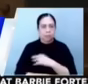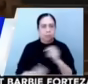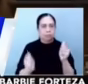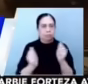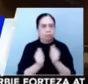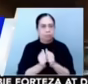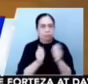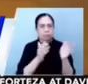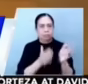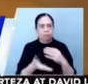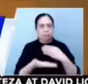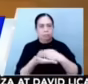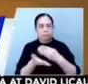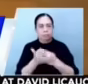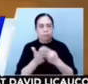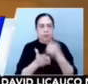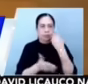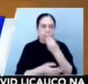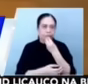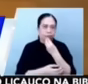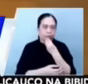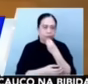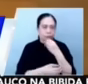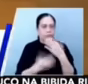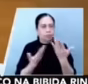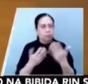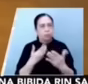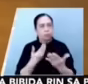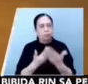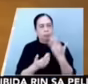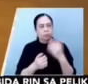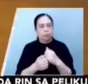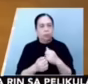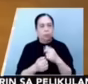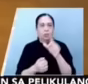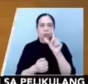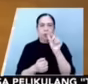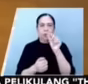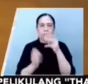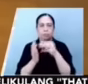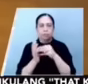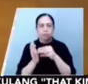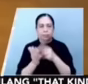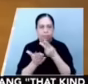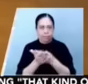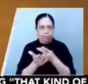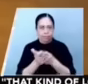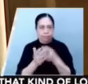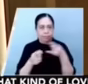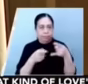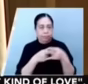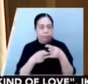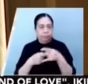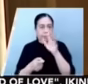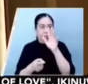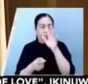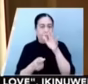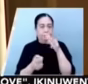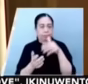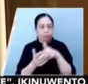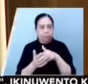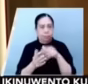budget sa pagkain, naaabotin daw ng 20 milyong piso. Kung hahatiin yan sa 5,000 tao, aabot ito